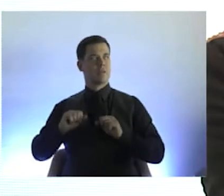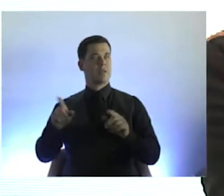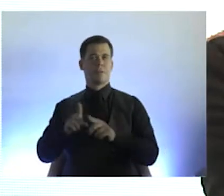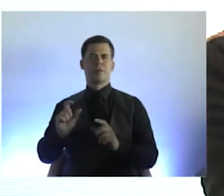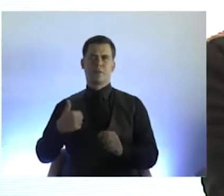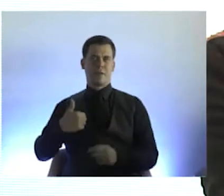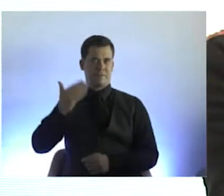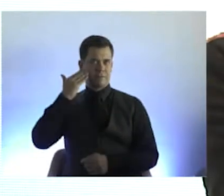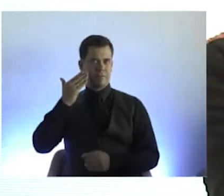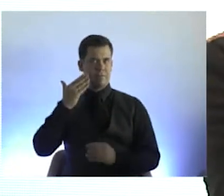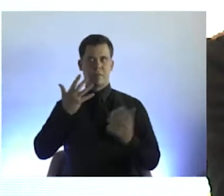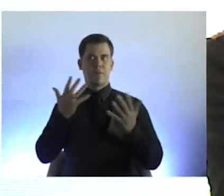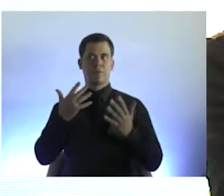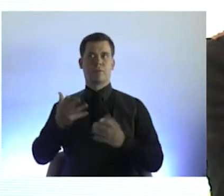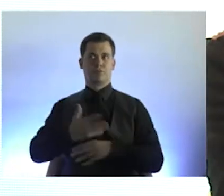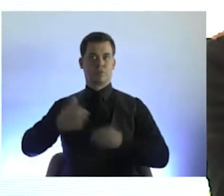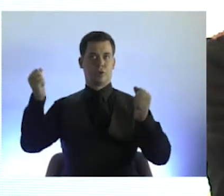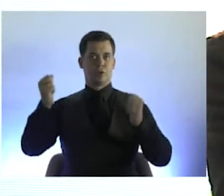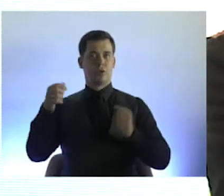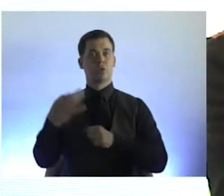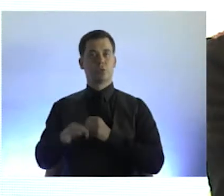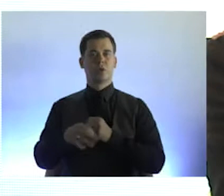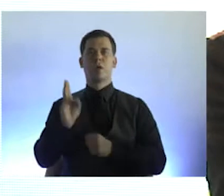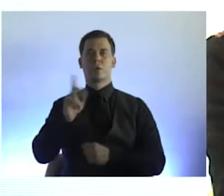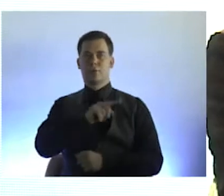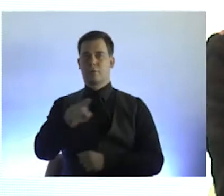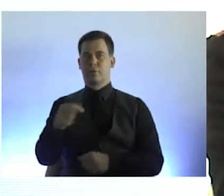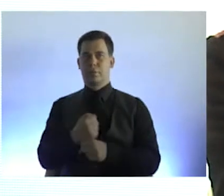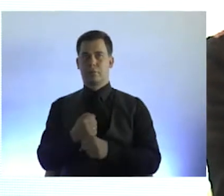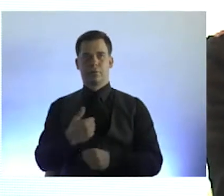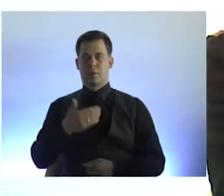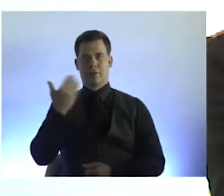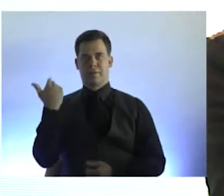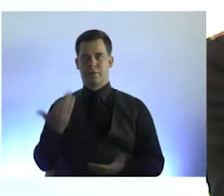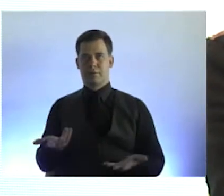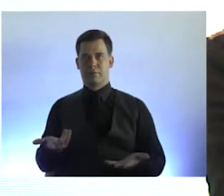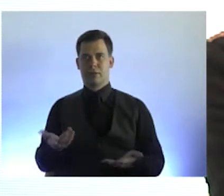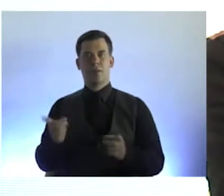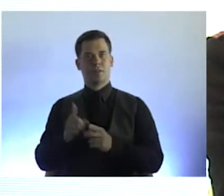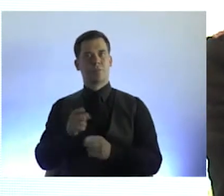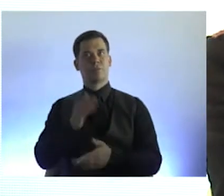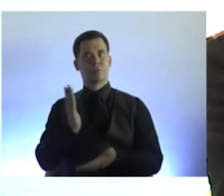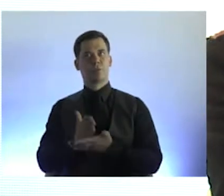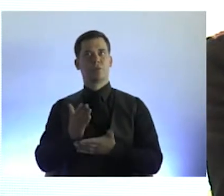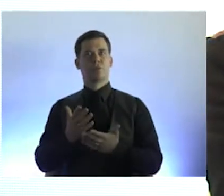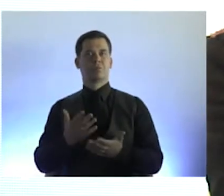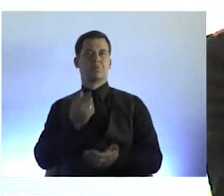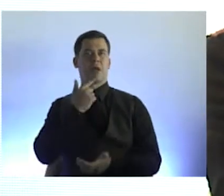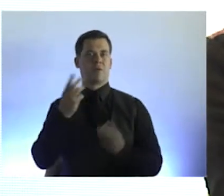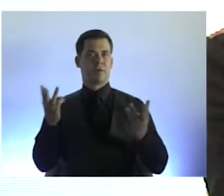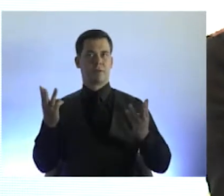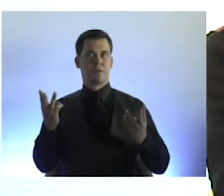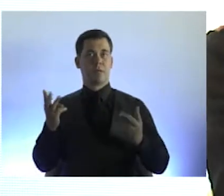wiem, jakie studia skończyli poszczególni pracownicy i nie wiem, bo to w pewnym momencie naprawdę nie ma znaczenia, a